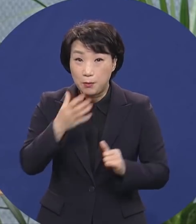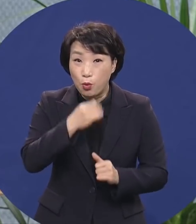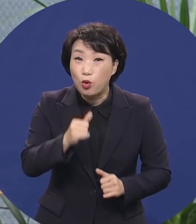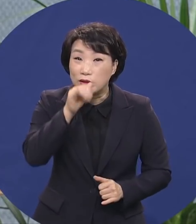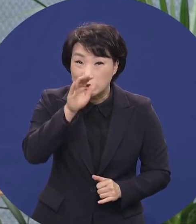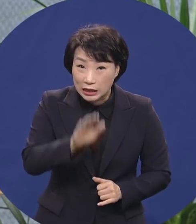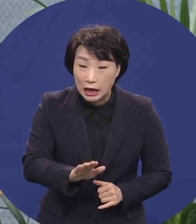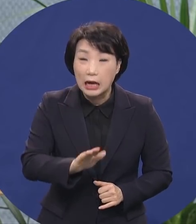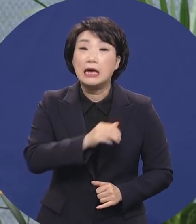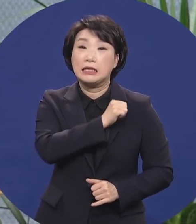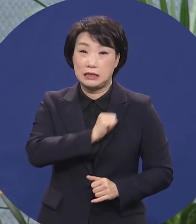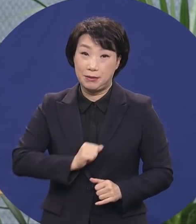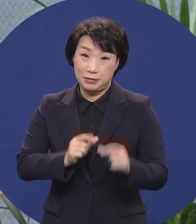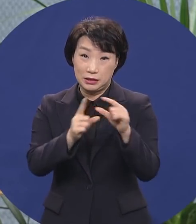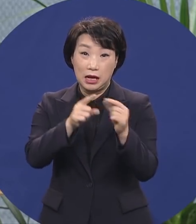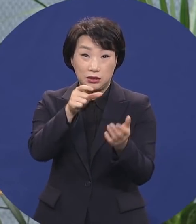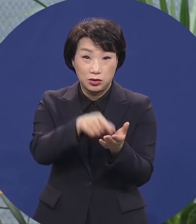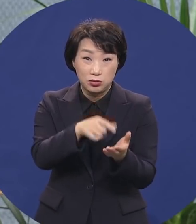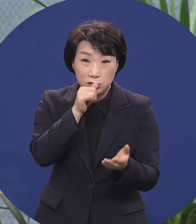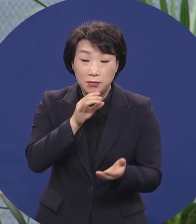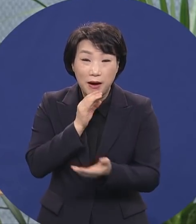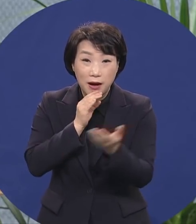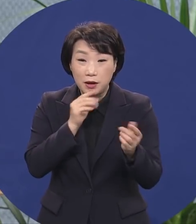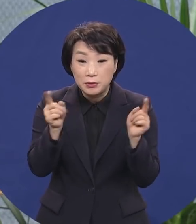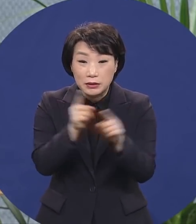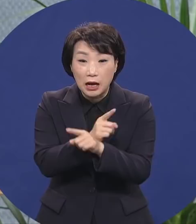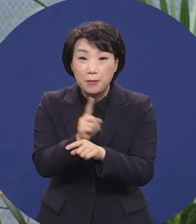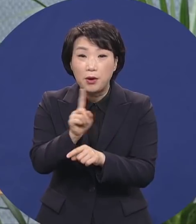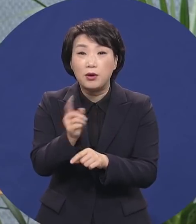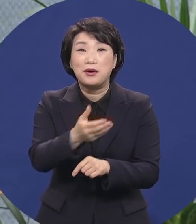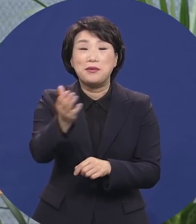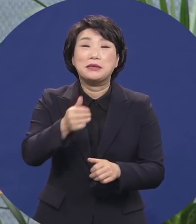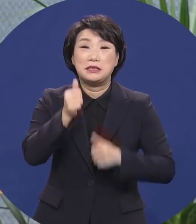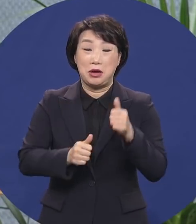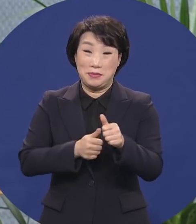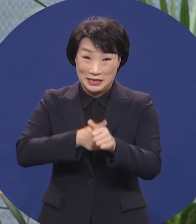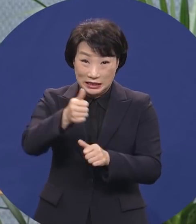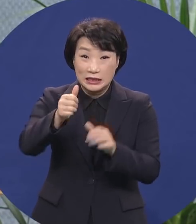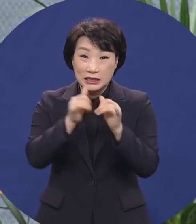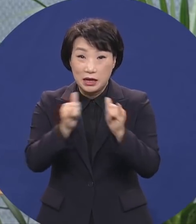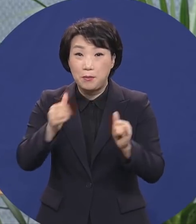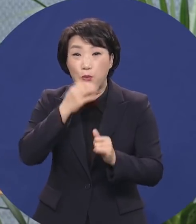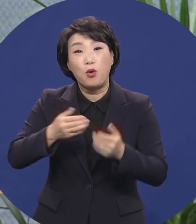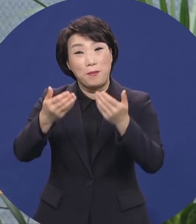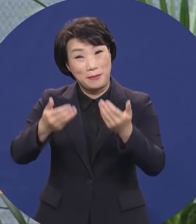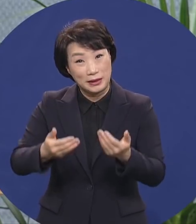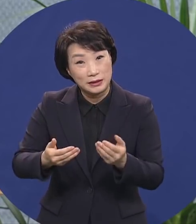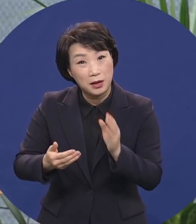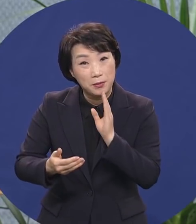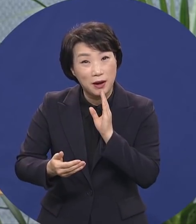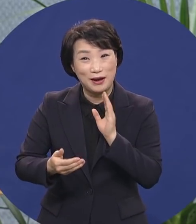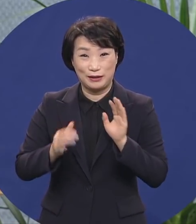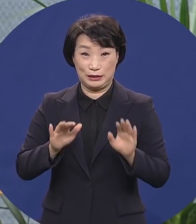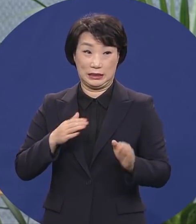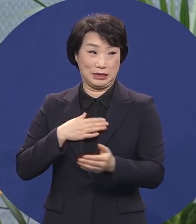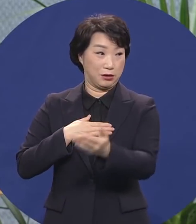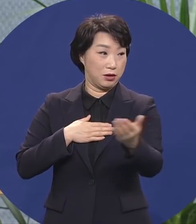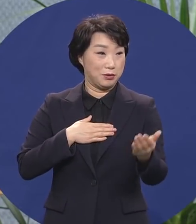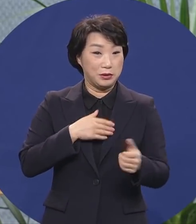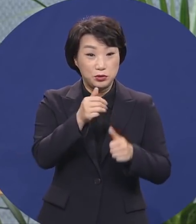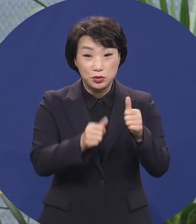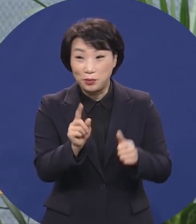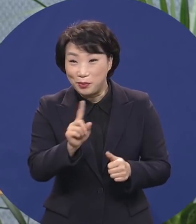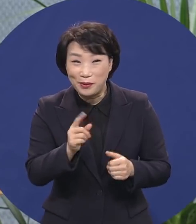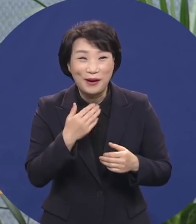용어를 썼습니다. 이 말을 바꿔 말하면 시험을 이기는 자는 복이 있다. 그런데 시험이